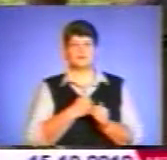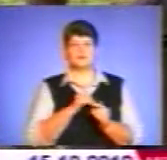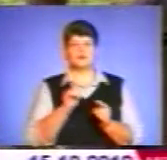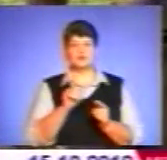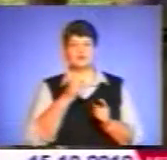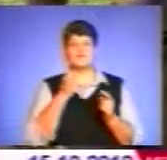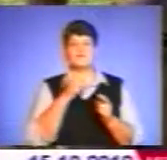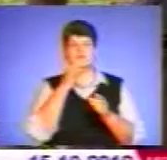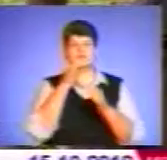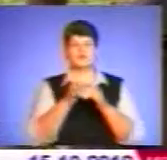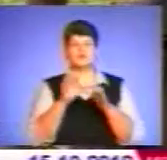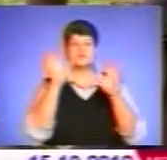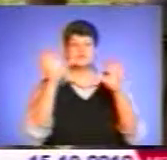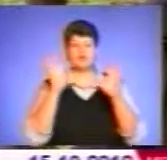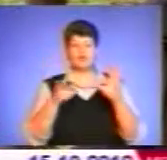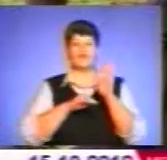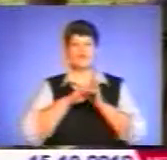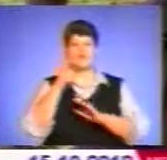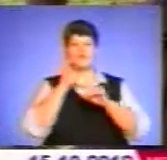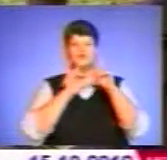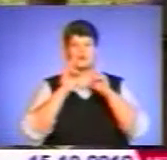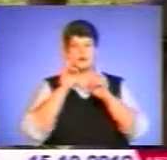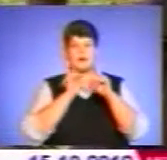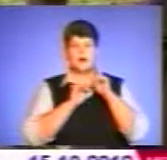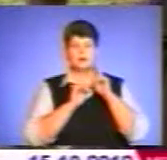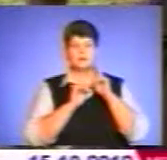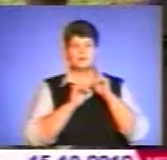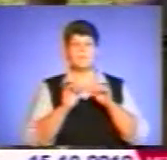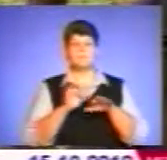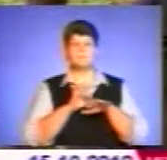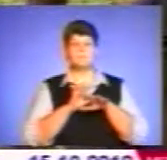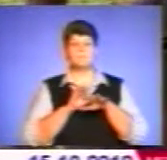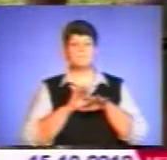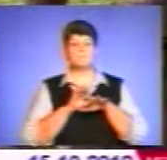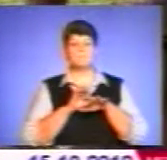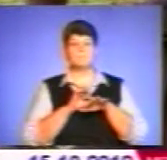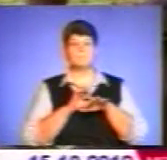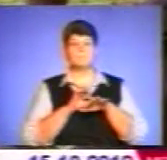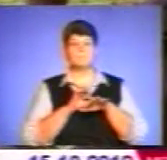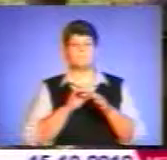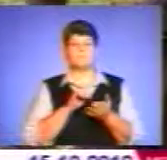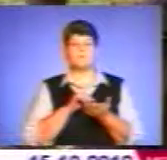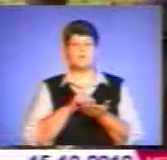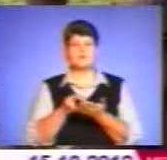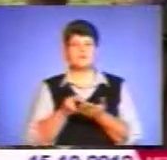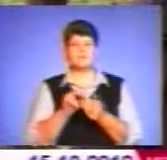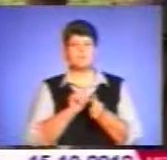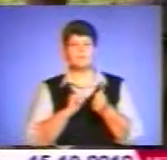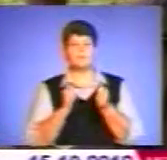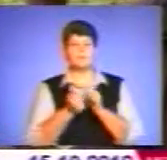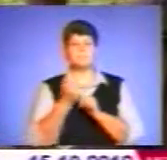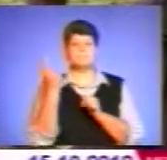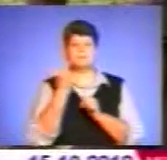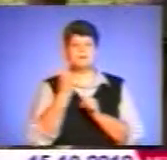відповідно до закону Верховної Ради пройти, я вже не кажу позачергово,